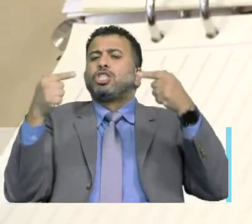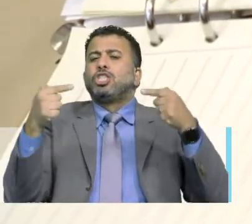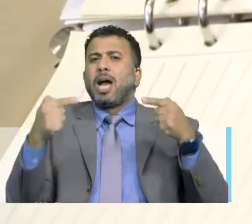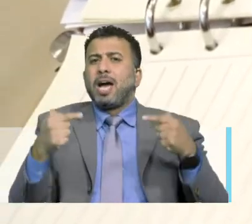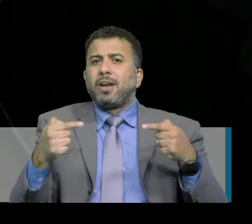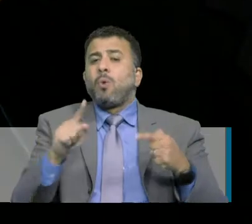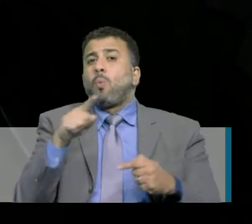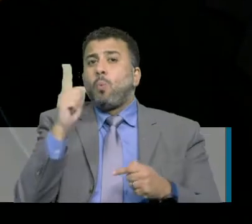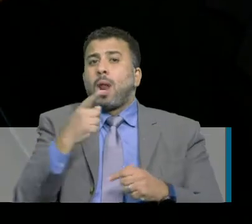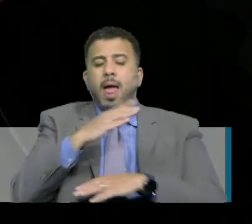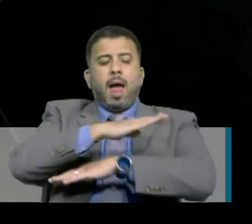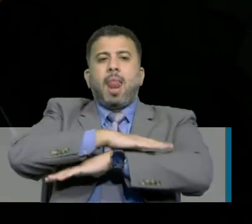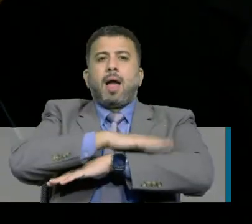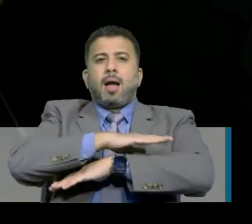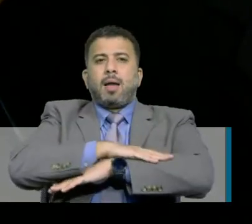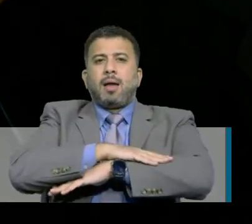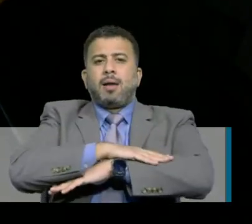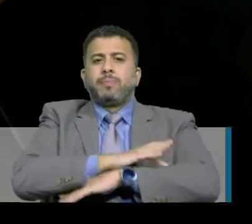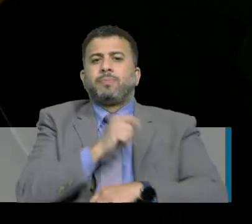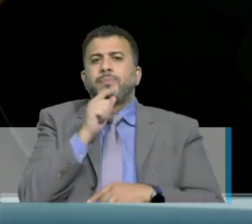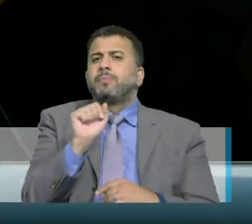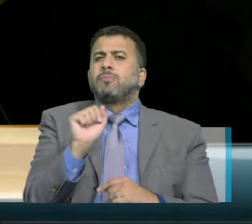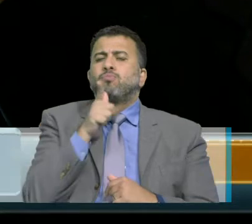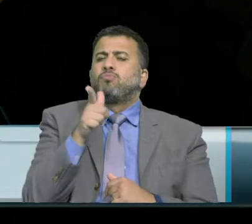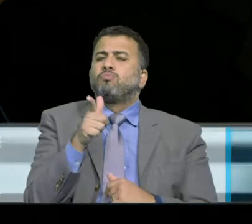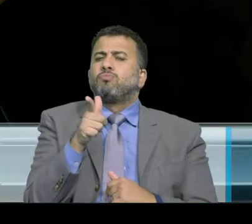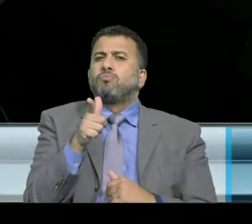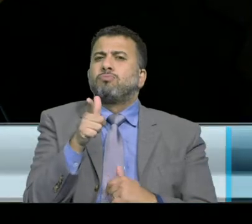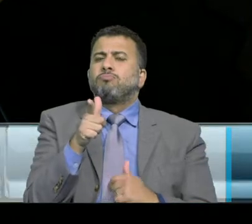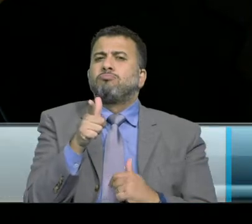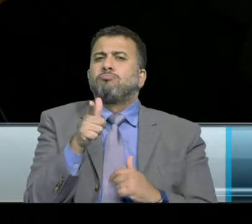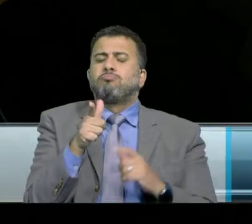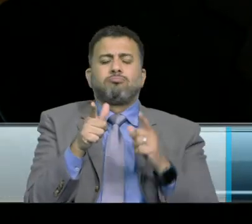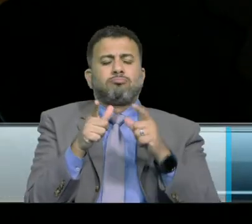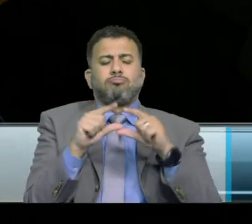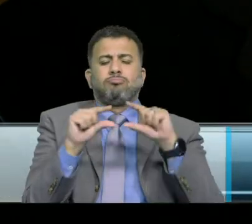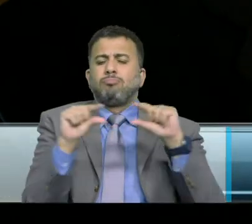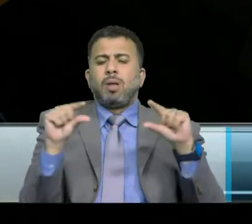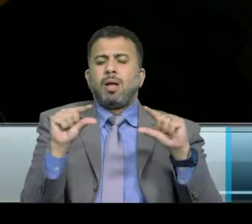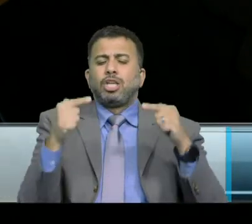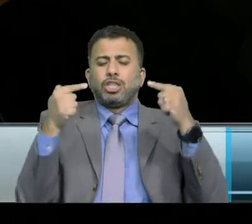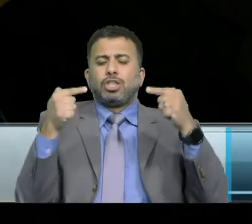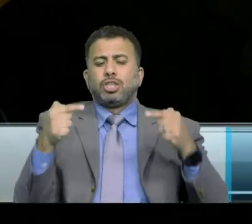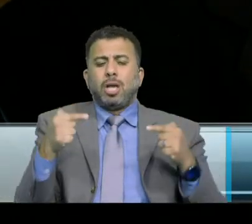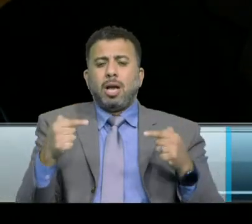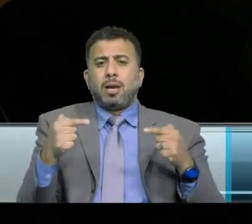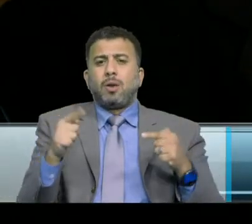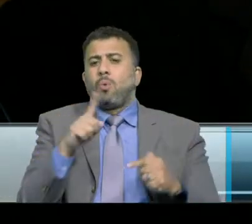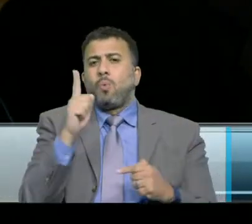والأخلاق. هذه القضية تتعلق أساسا بعلاقة الشعر